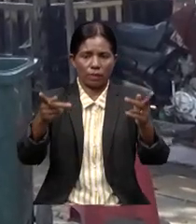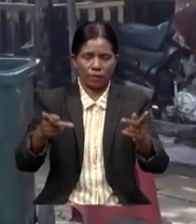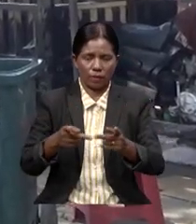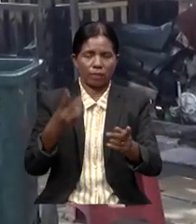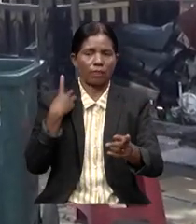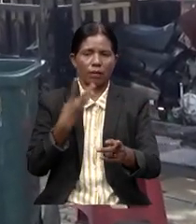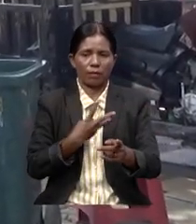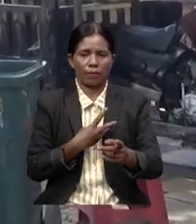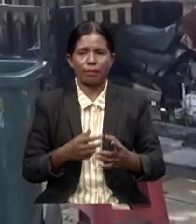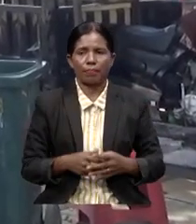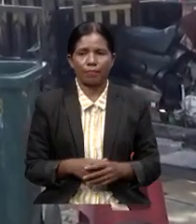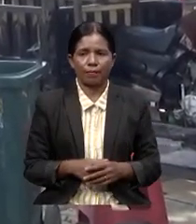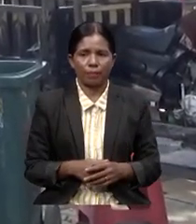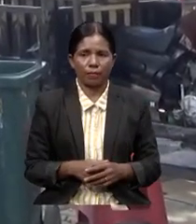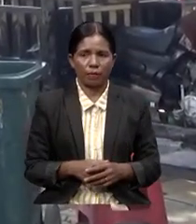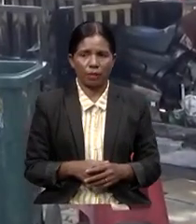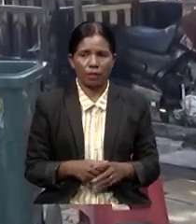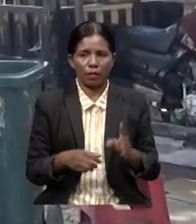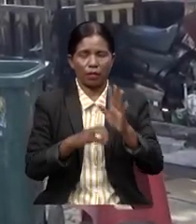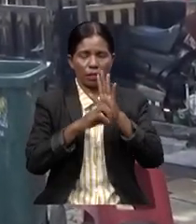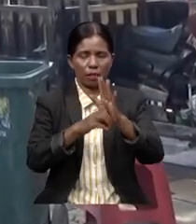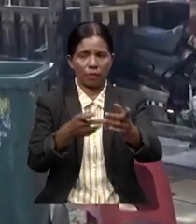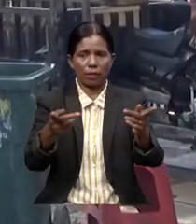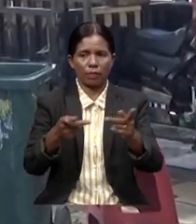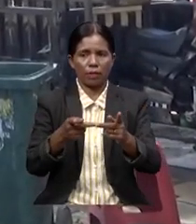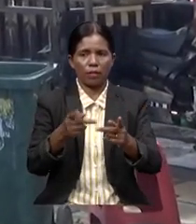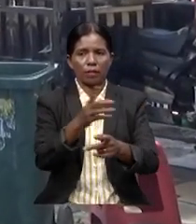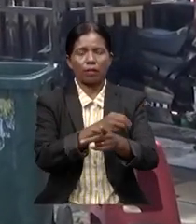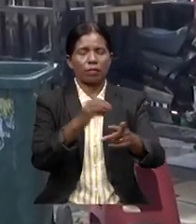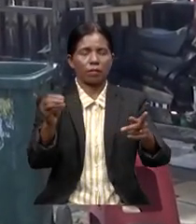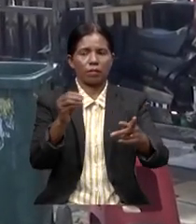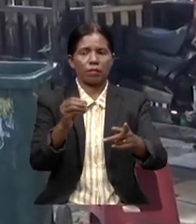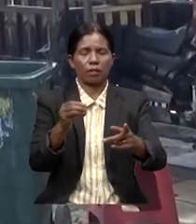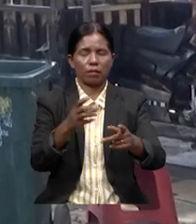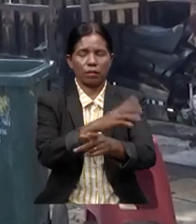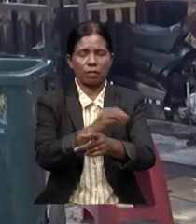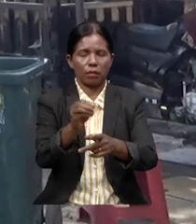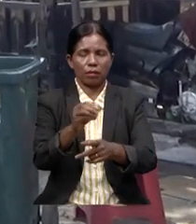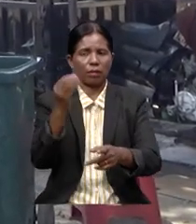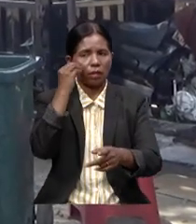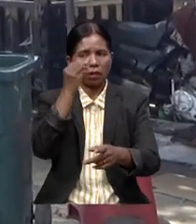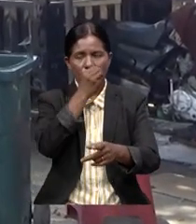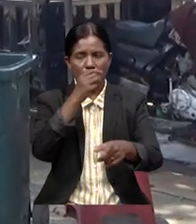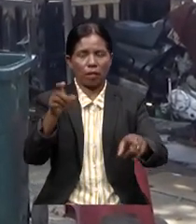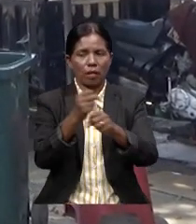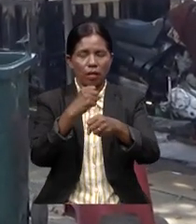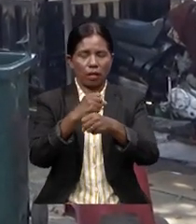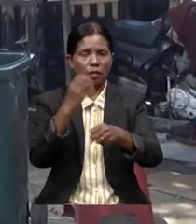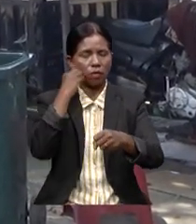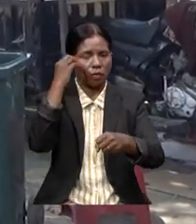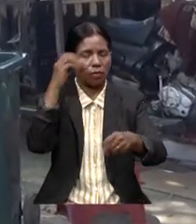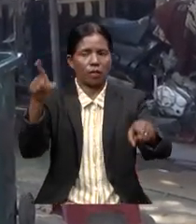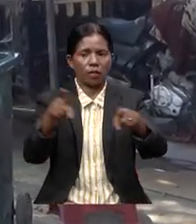ban. Dia melansa. Ya ne kan iPhone ne tutan malam. Alu bawa nan sana bama.